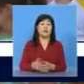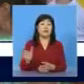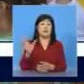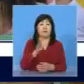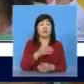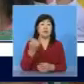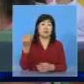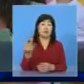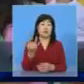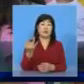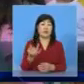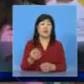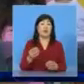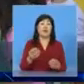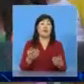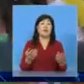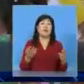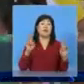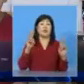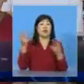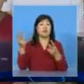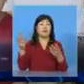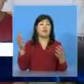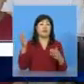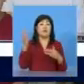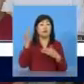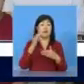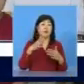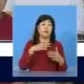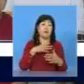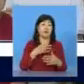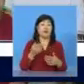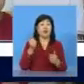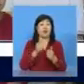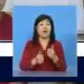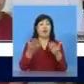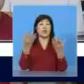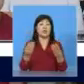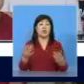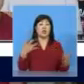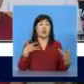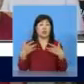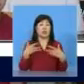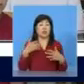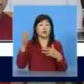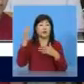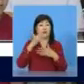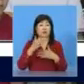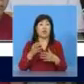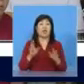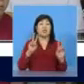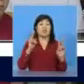қызықты болады, дискотека өте қызықты болады. Әр жаққа барады, күндіге концерт болады, күндіге кешке таман